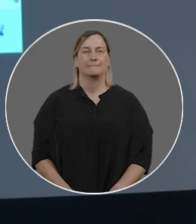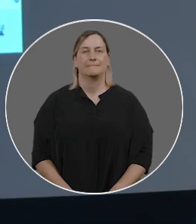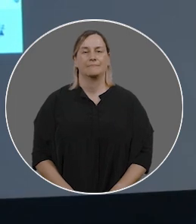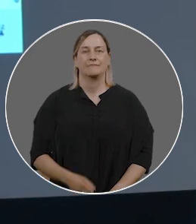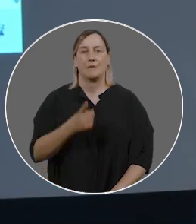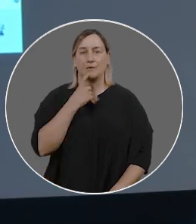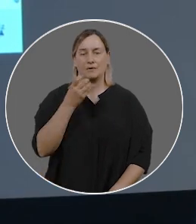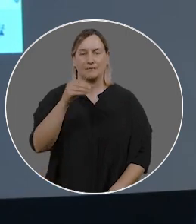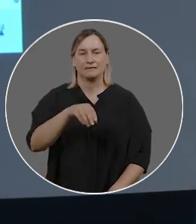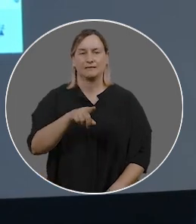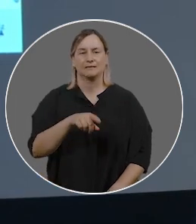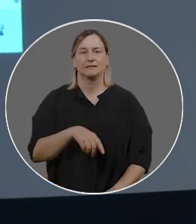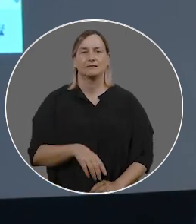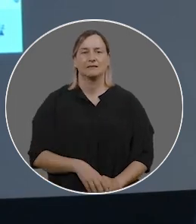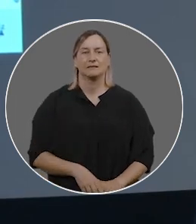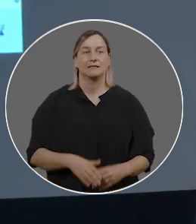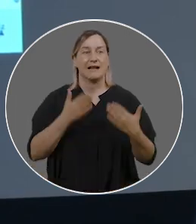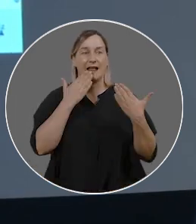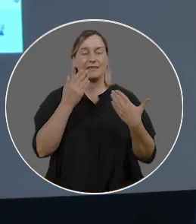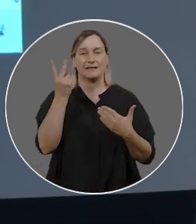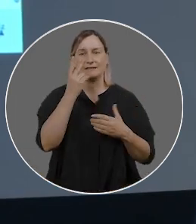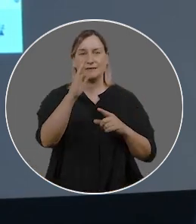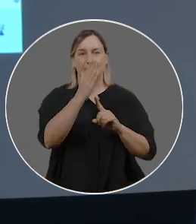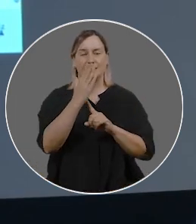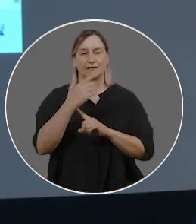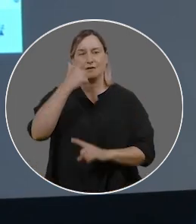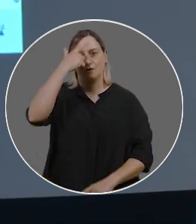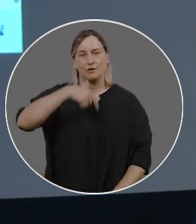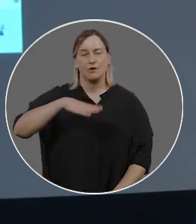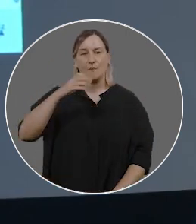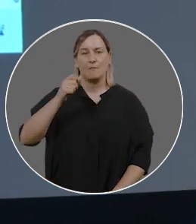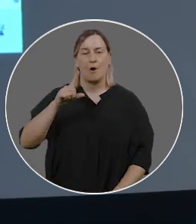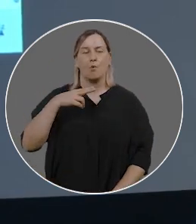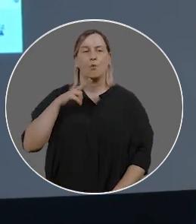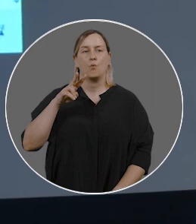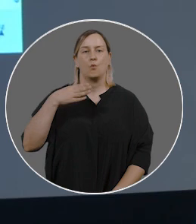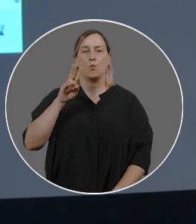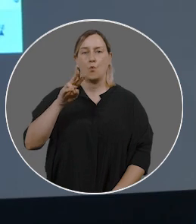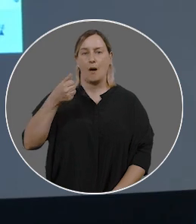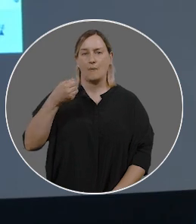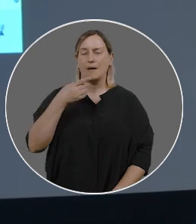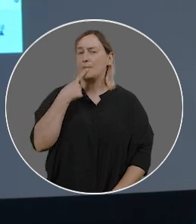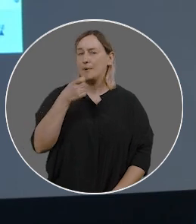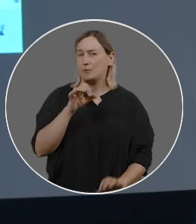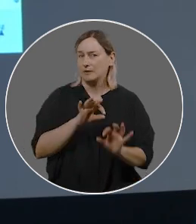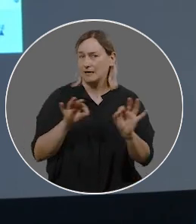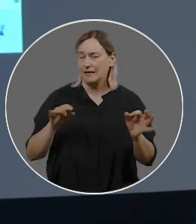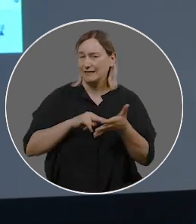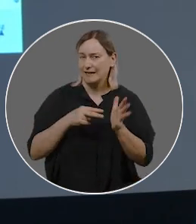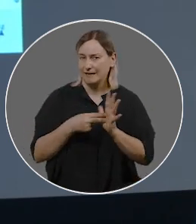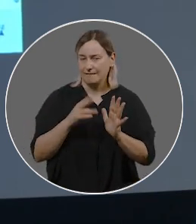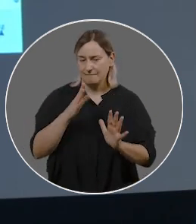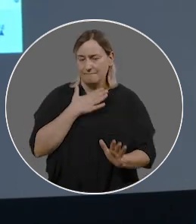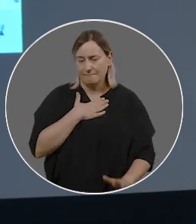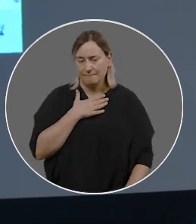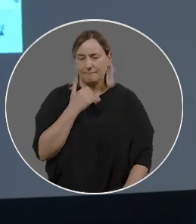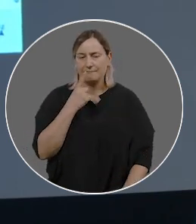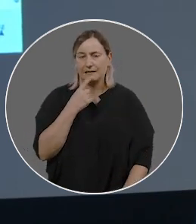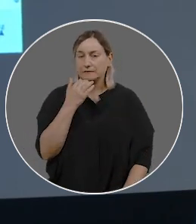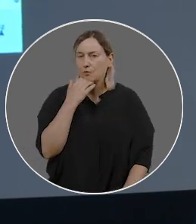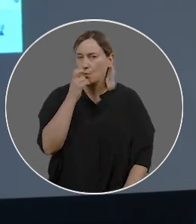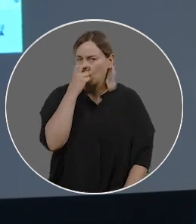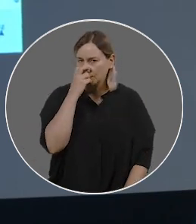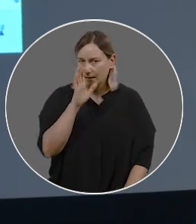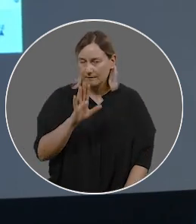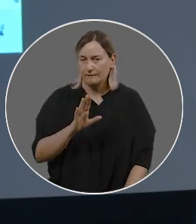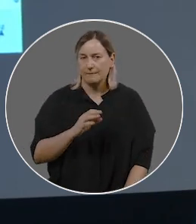Gràcies per les vostres presentacions. Soc el Pablo de la UAB. Una pregunta simplement tècnica per saber, una curiositat també.